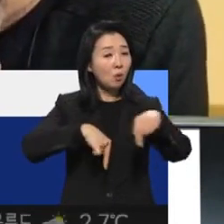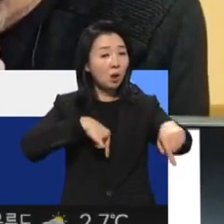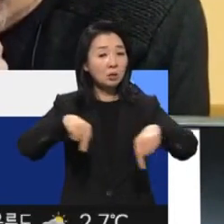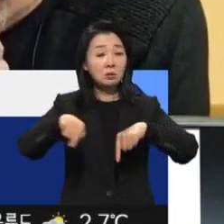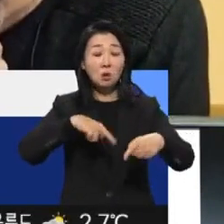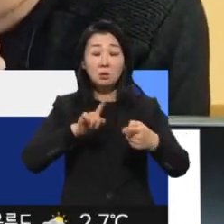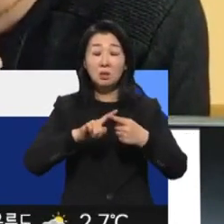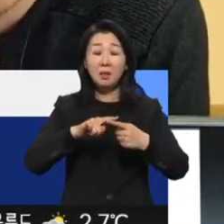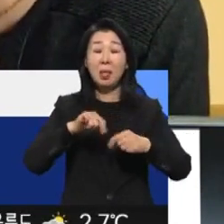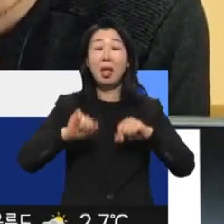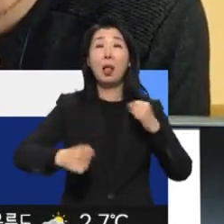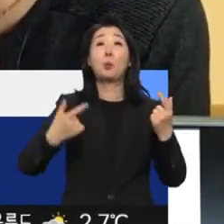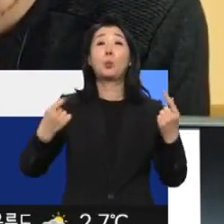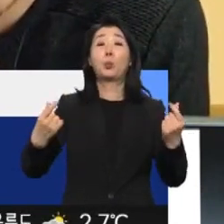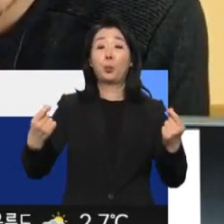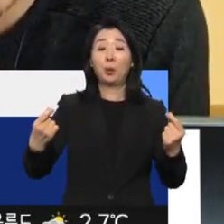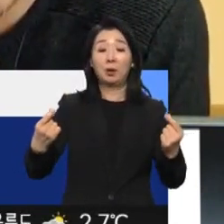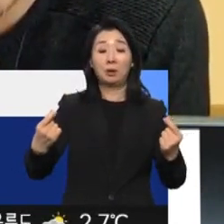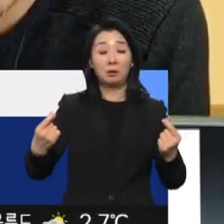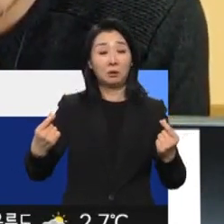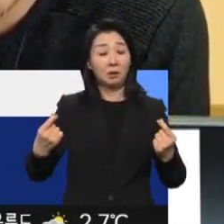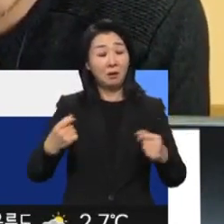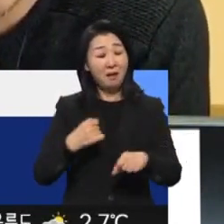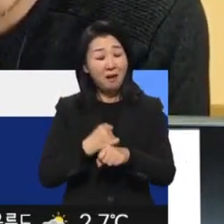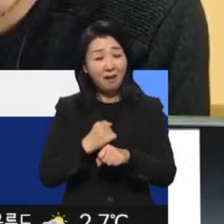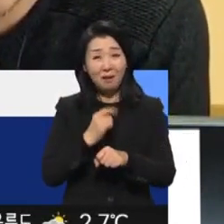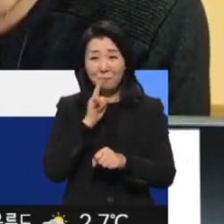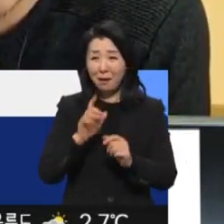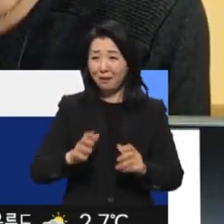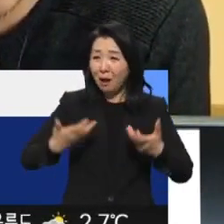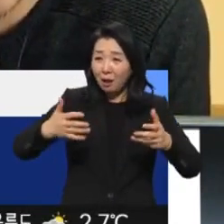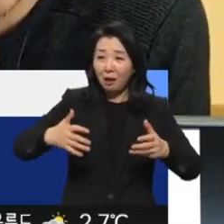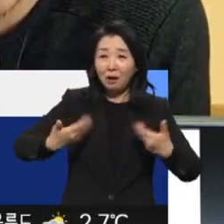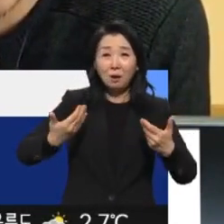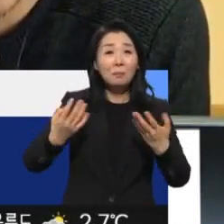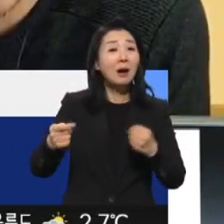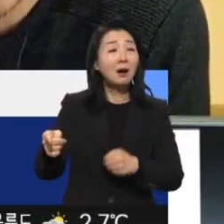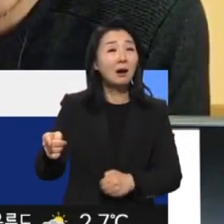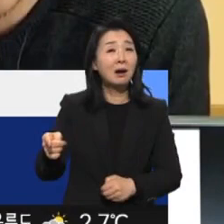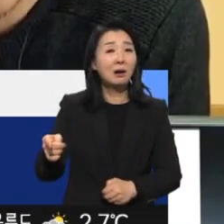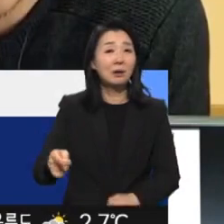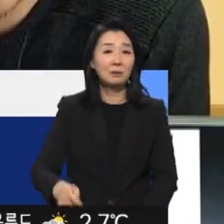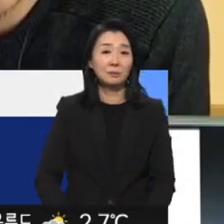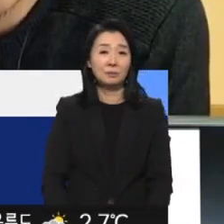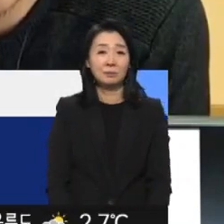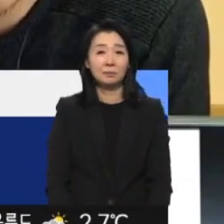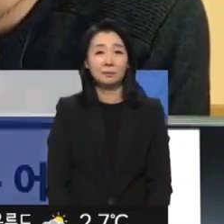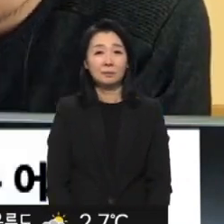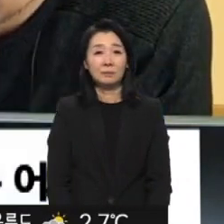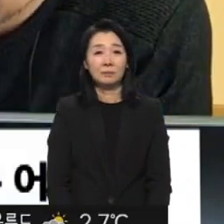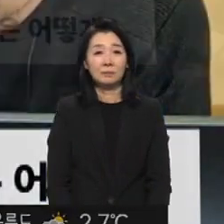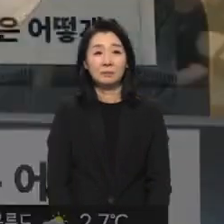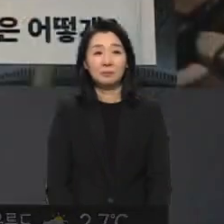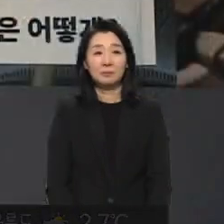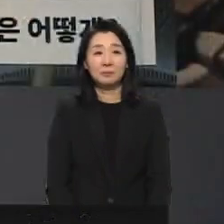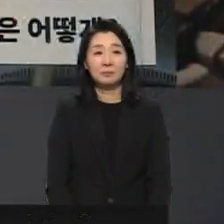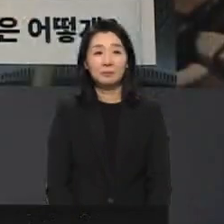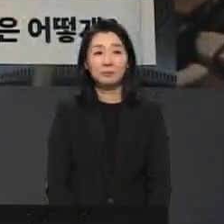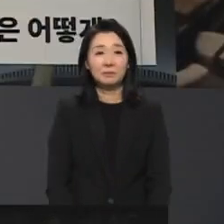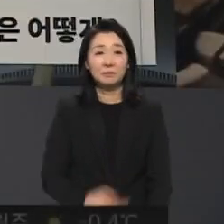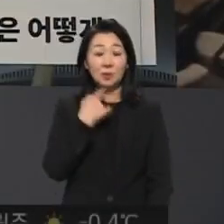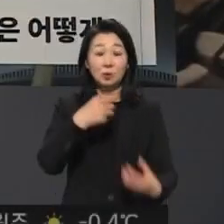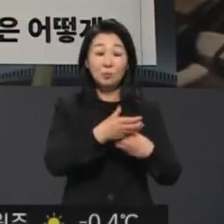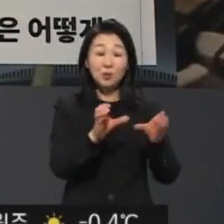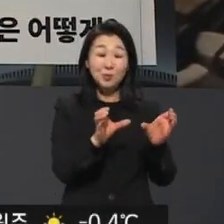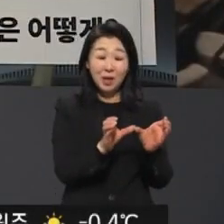정치인의 행동이 섞여 있는 가벼운 행동을 상당히 많이 하신다. 저는 그렇게 생각하고 있습니다. 네,